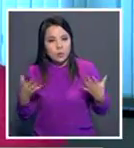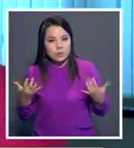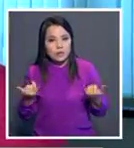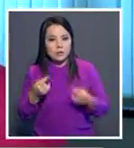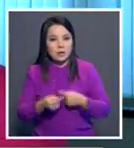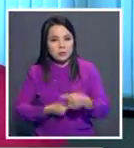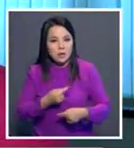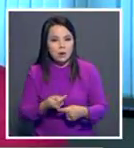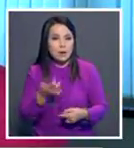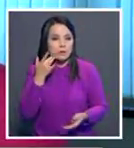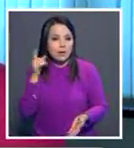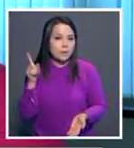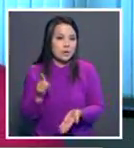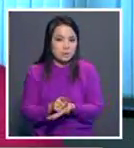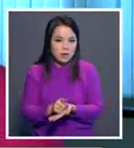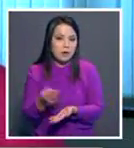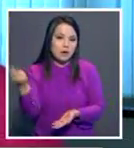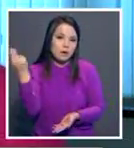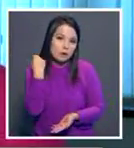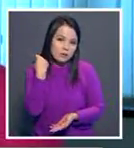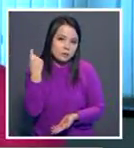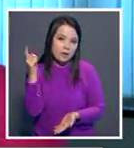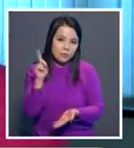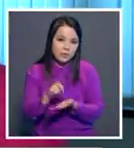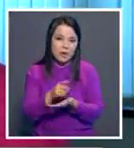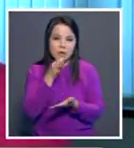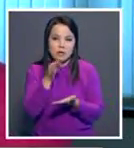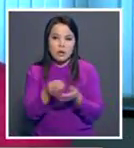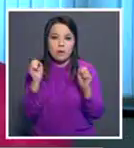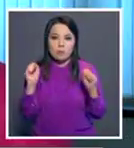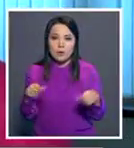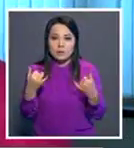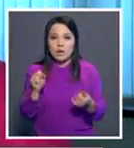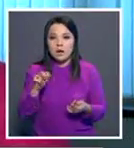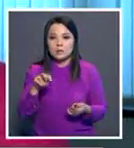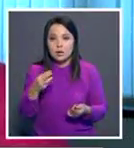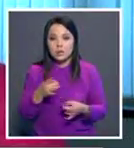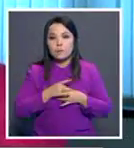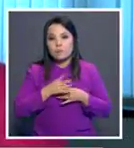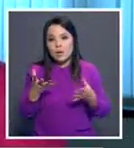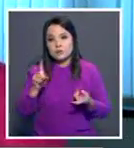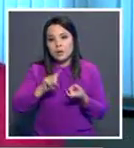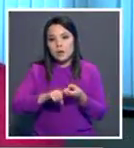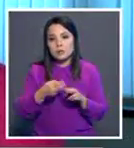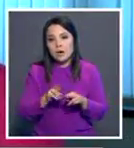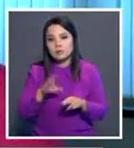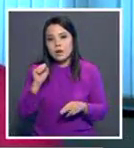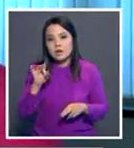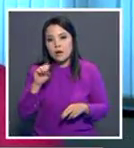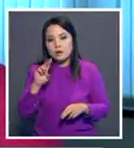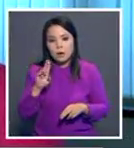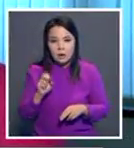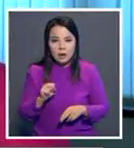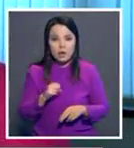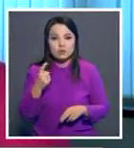бүгінгі ұрпақтың парызы, қарызы және міндеті деп айтуға болады. Сол алаш мерейтойымен қатар Сарыарқаның да 100